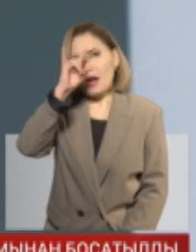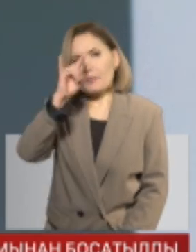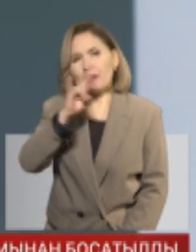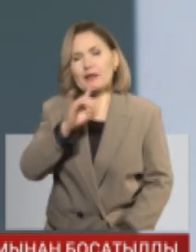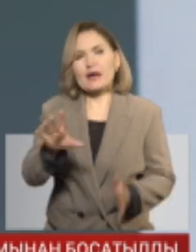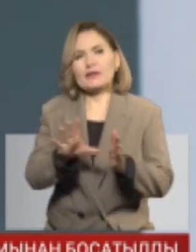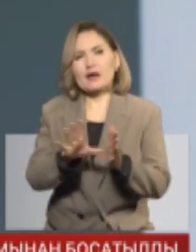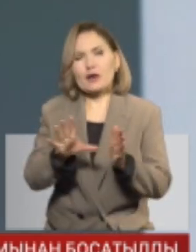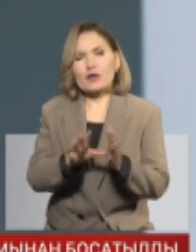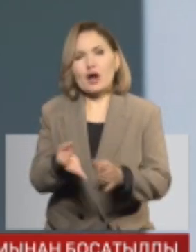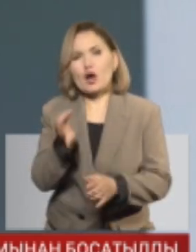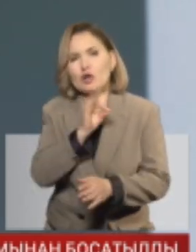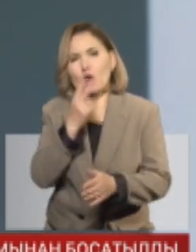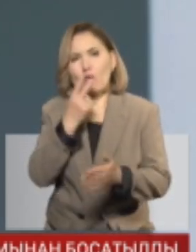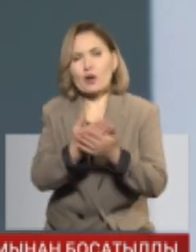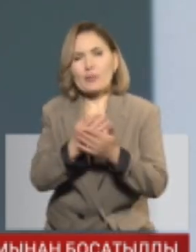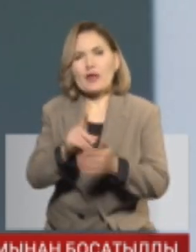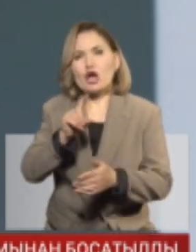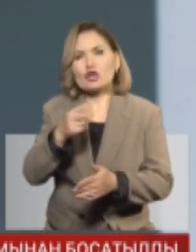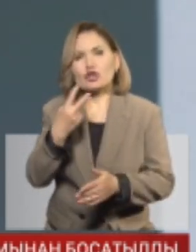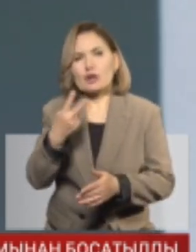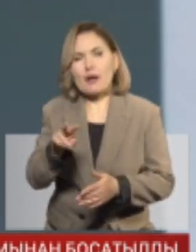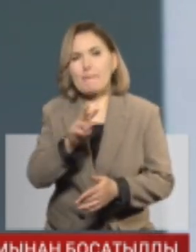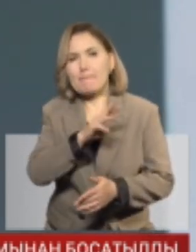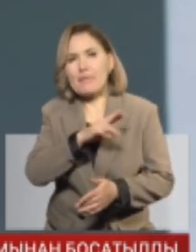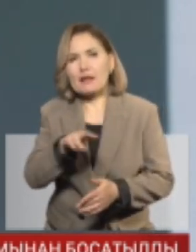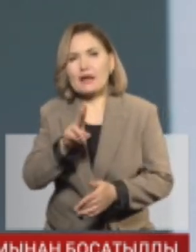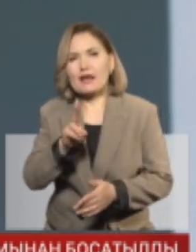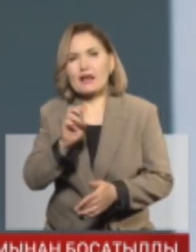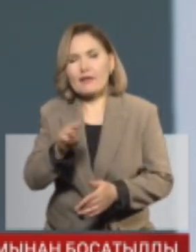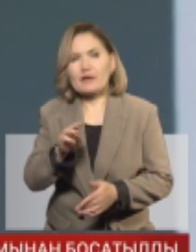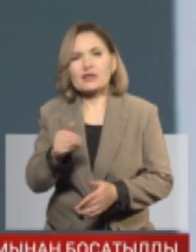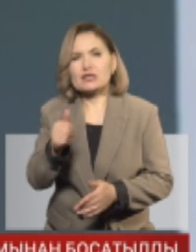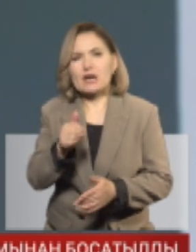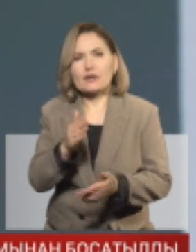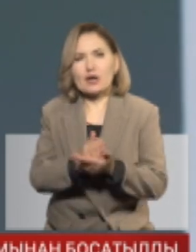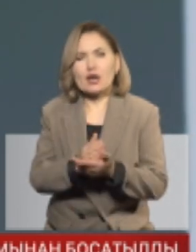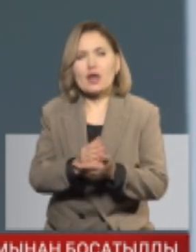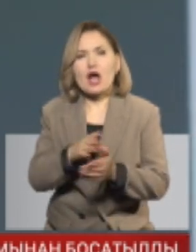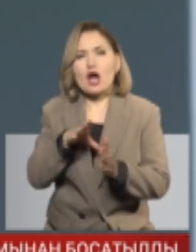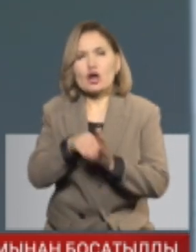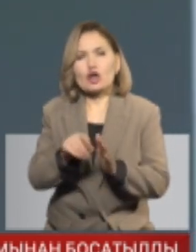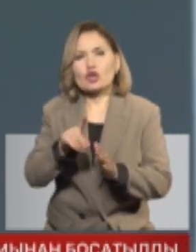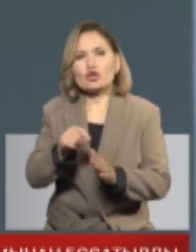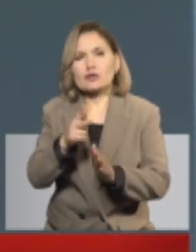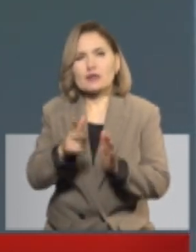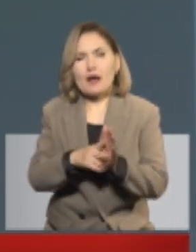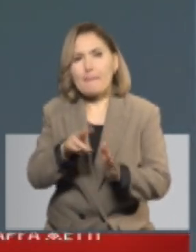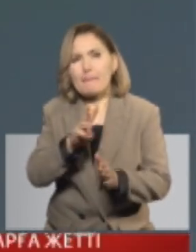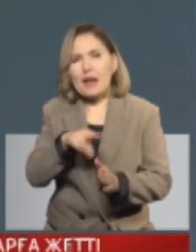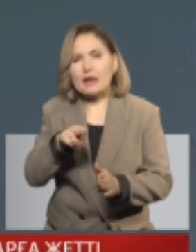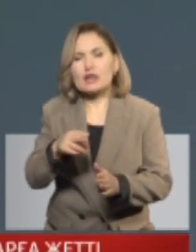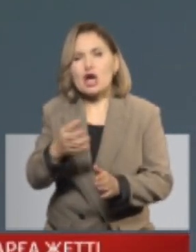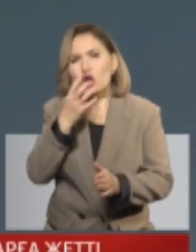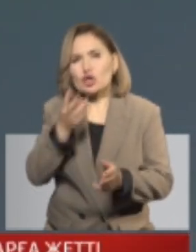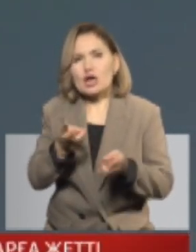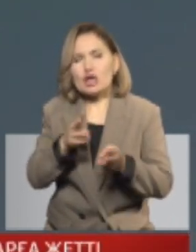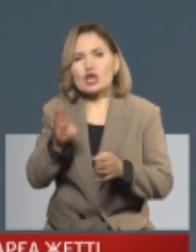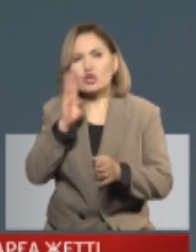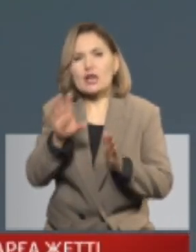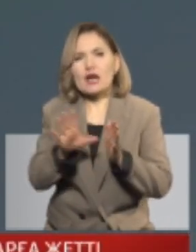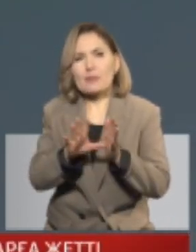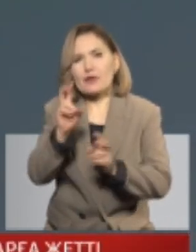Қазақстанның электроэнергия тұтыну көрсеткіші 120 миллиард киловатт-сағат құрайды. Ал оның 118 миллиардын жылу және су